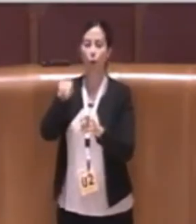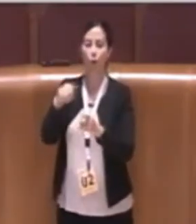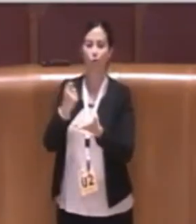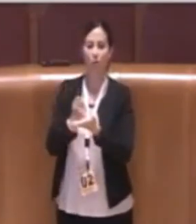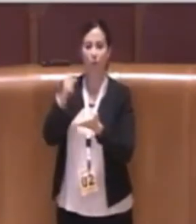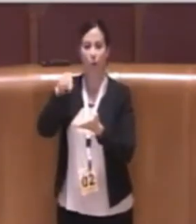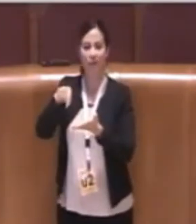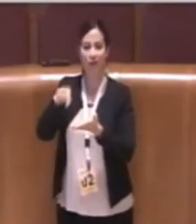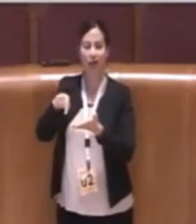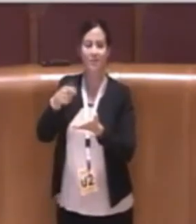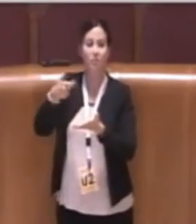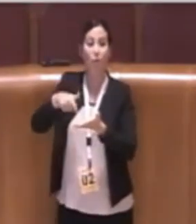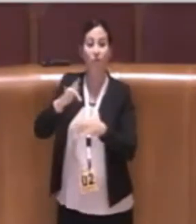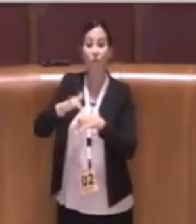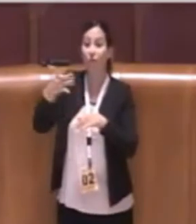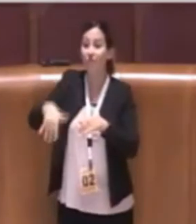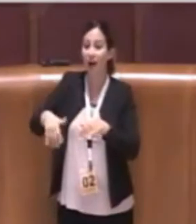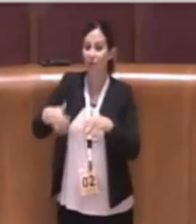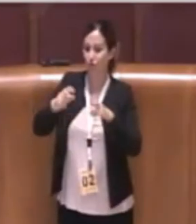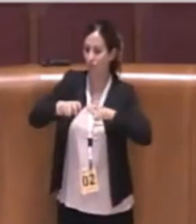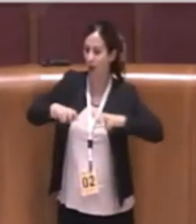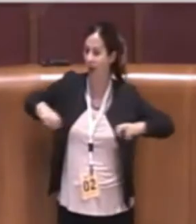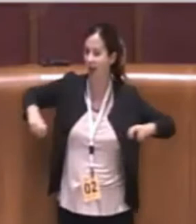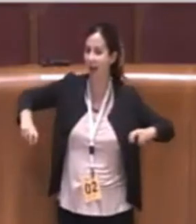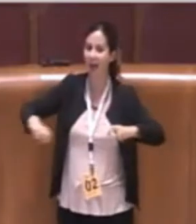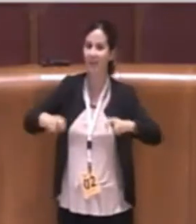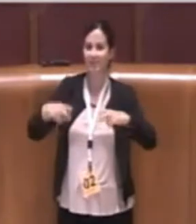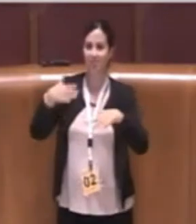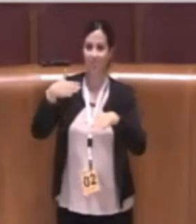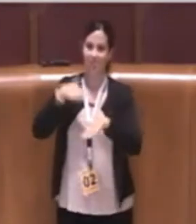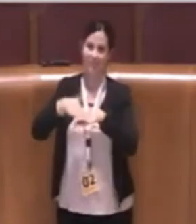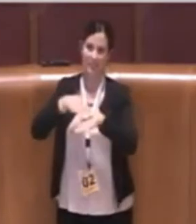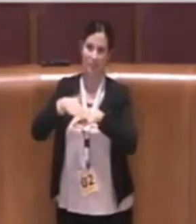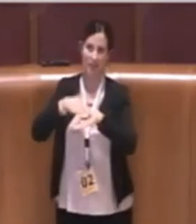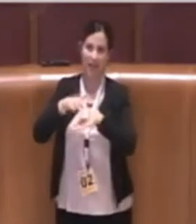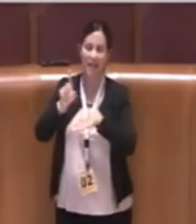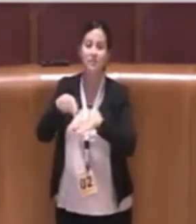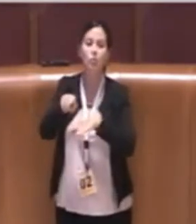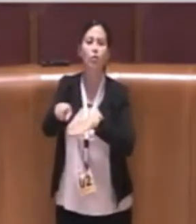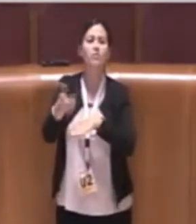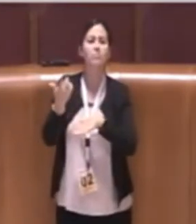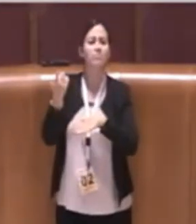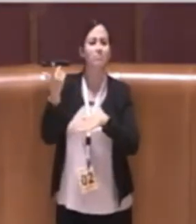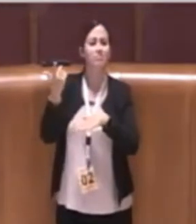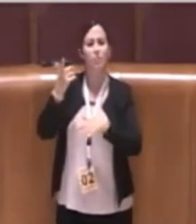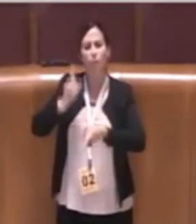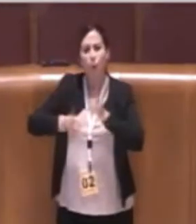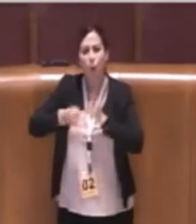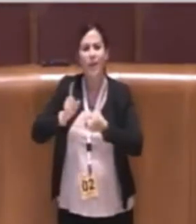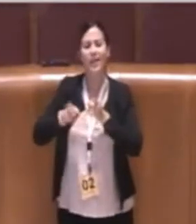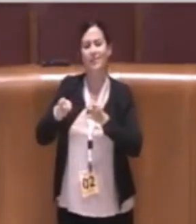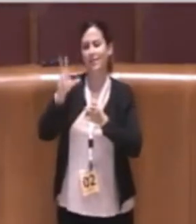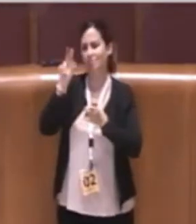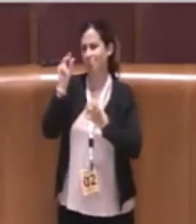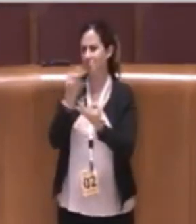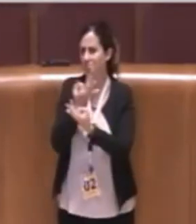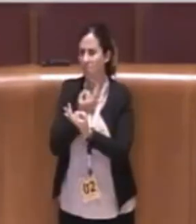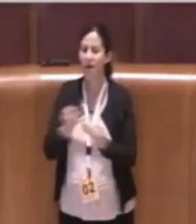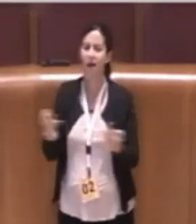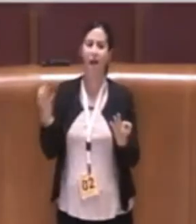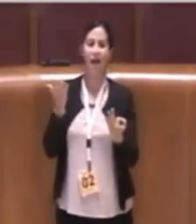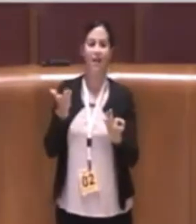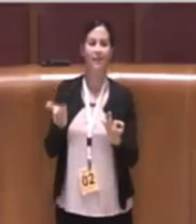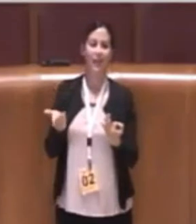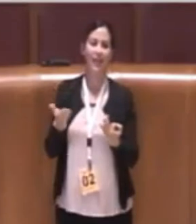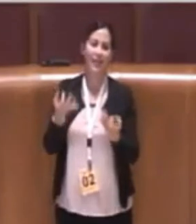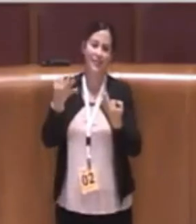dell'indirizzo politico anche dato in commissione, del lavoro fatto dall'Aula e quindi sicuramente non ci faranno mancare la loro presenza